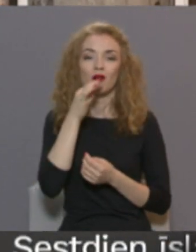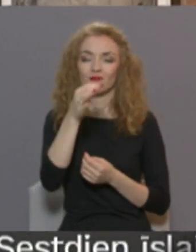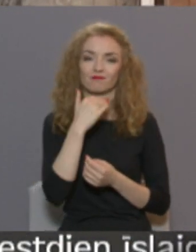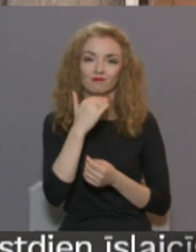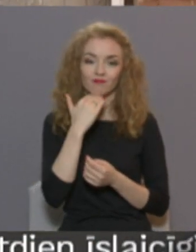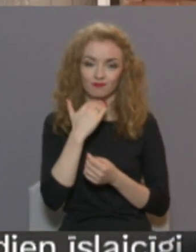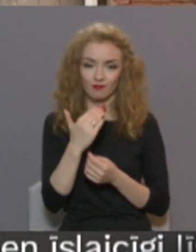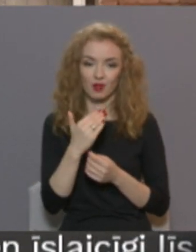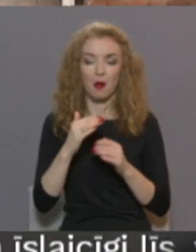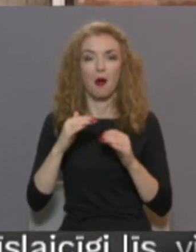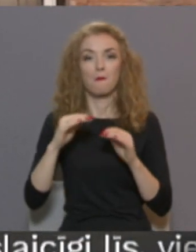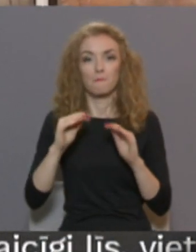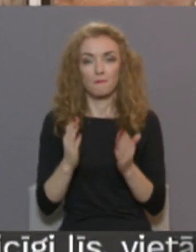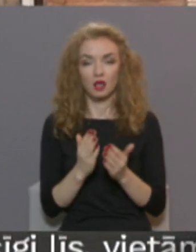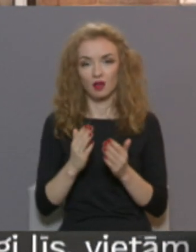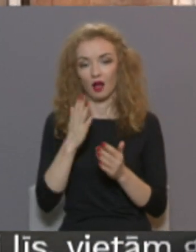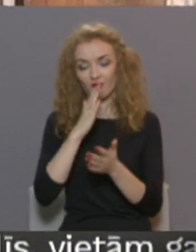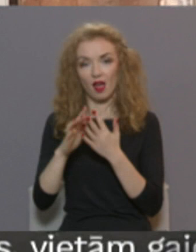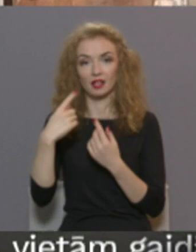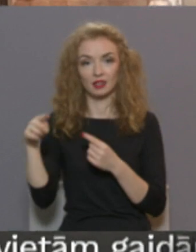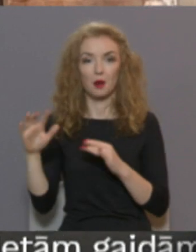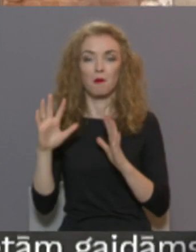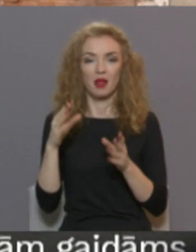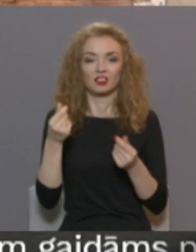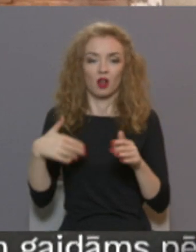ir mazāk nekā citiem, bet pietiks, lai sektu izmaksas.